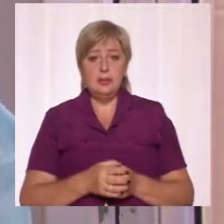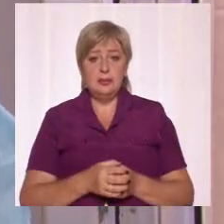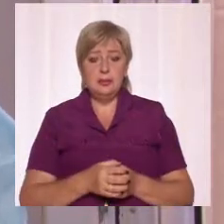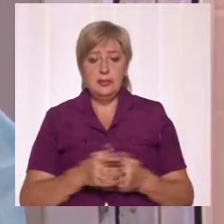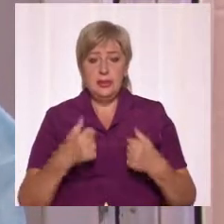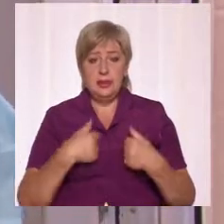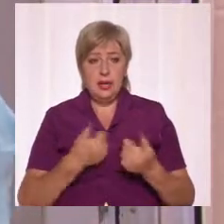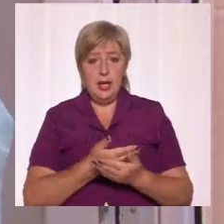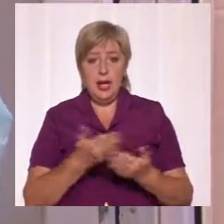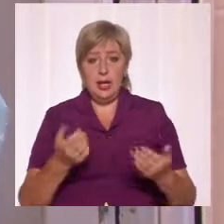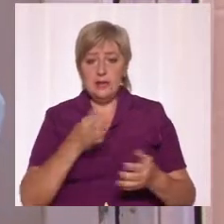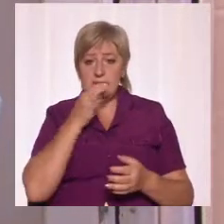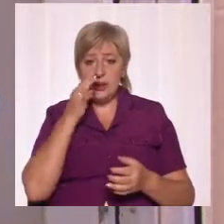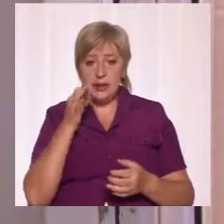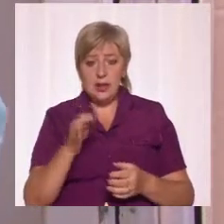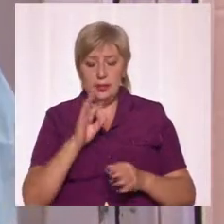Я їм сказала, вибачте.